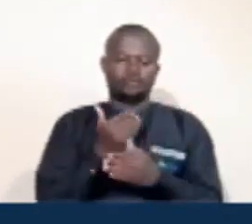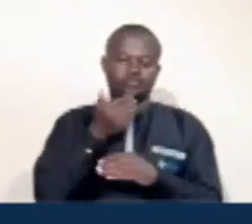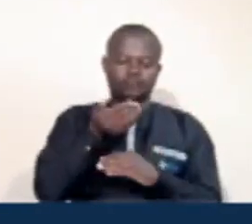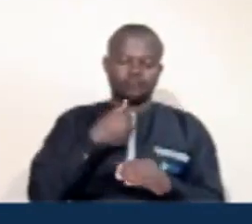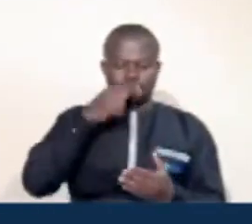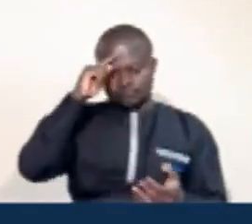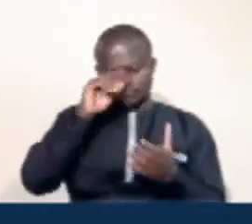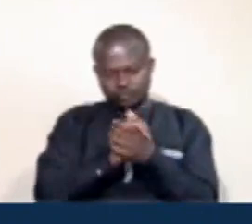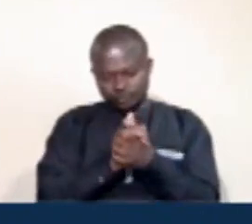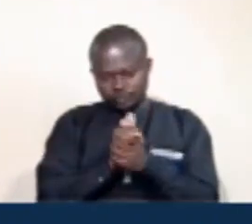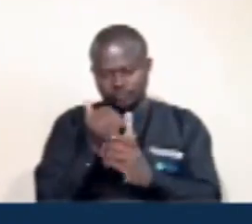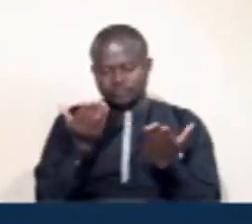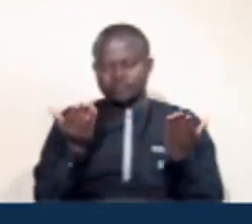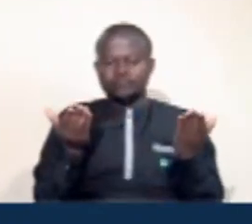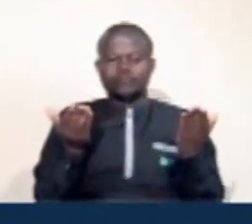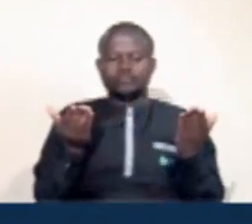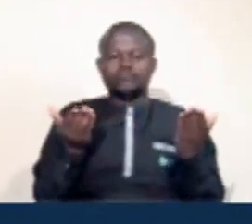kigirirwa icyizere kuba